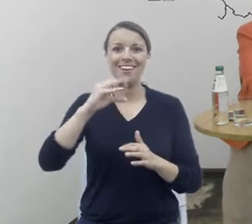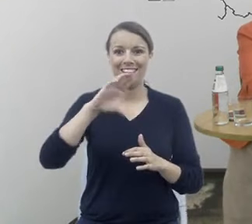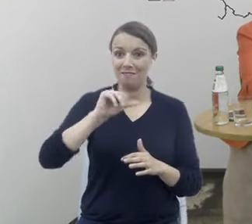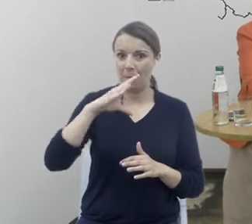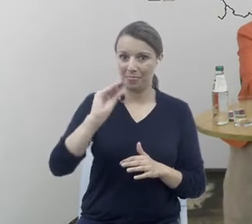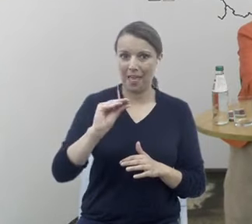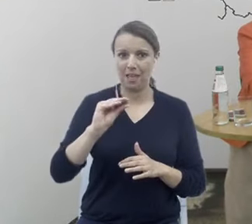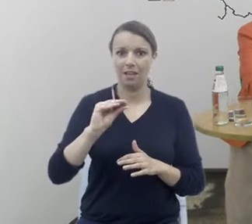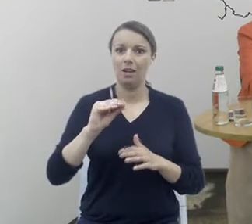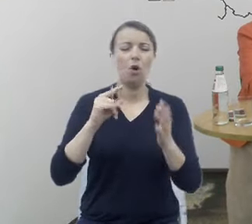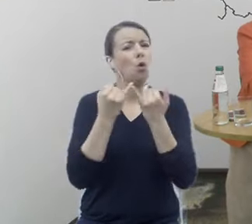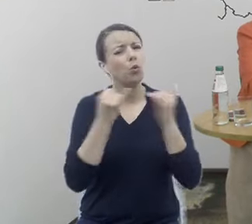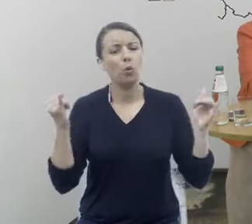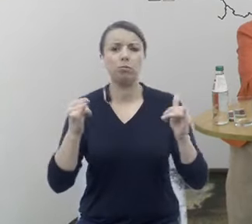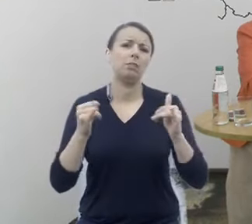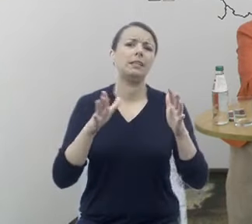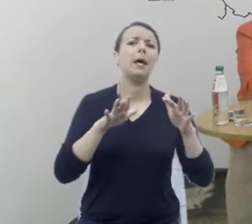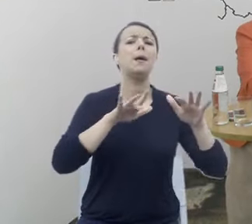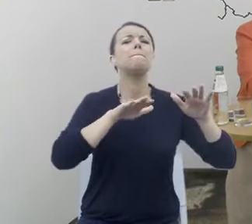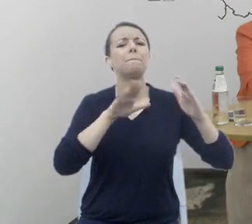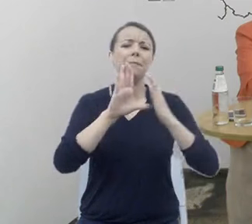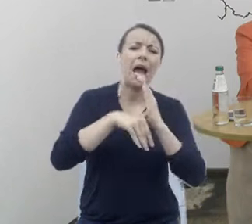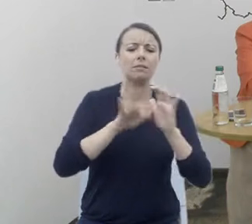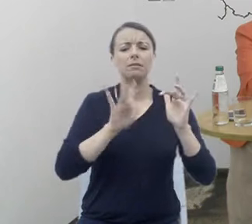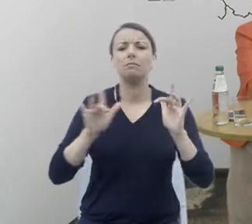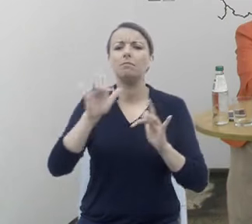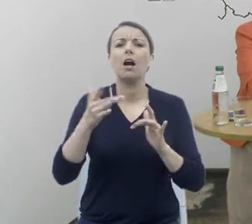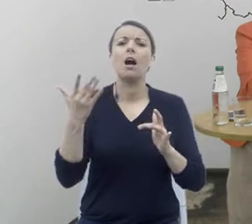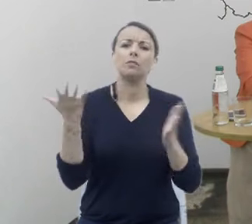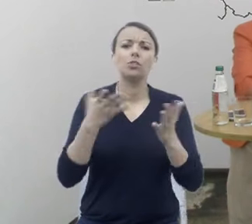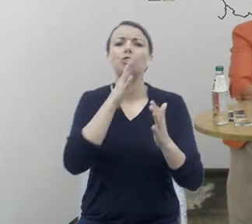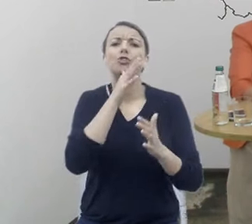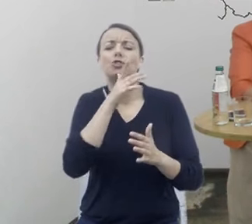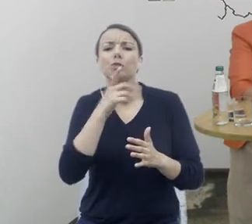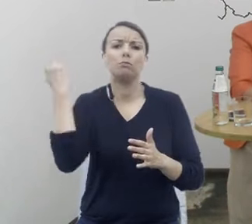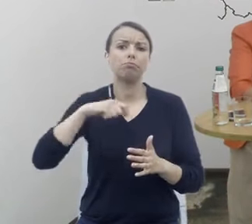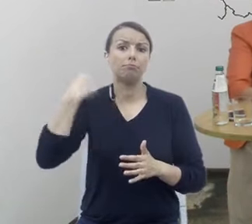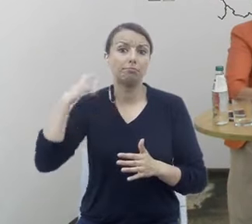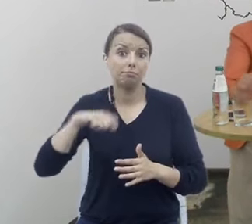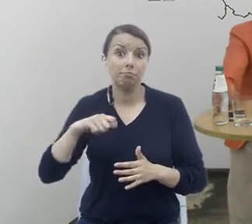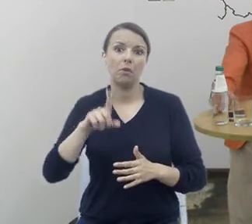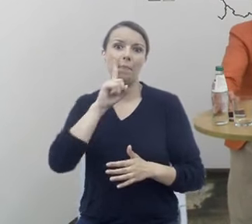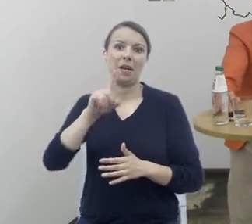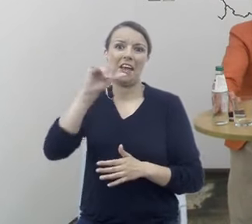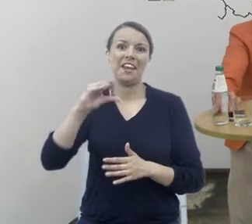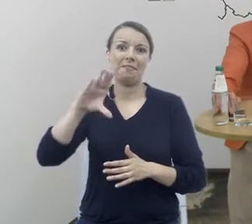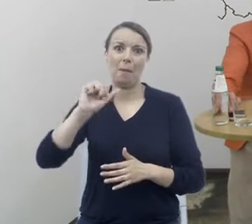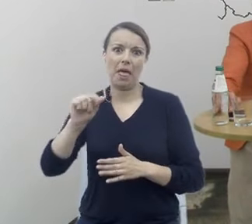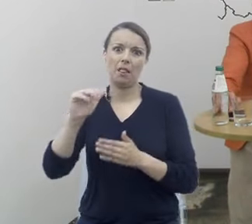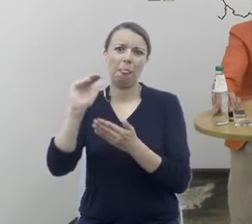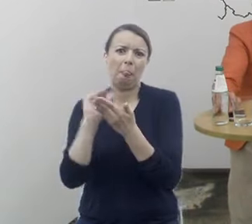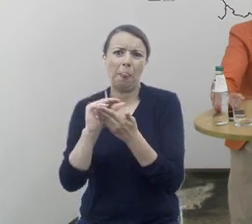tych różnych miejscowości i zbrodni jest stosunkowo najuboższa. W związku z